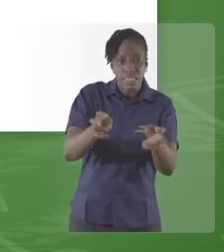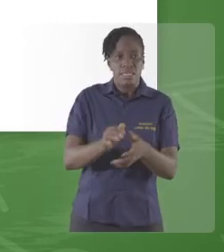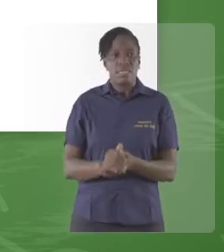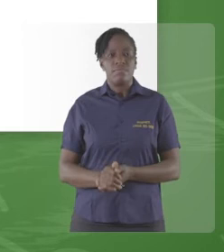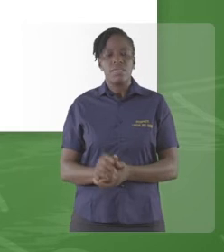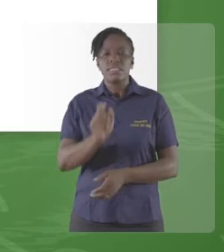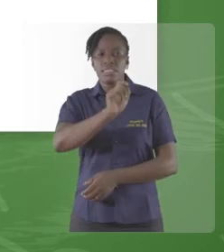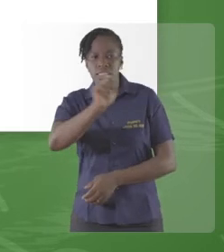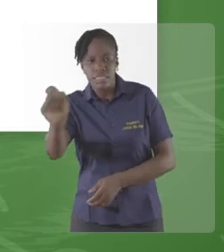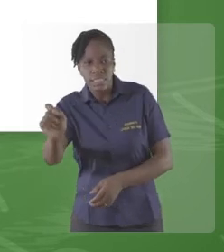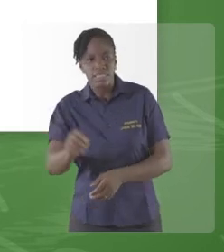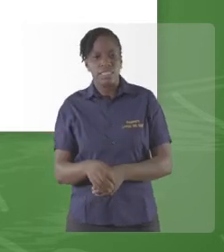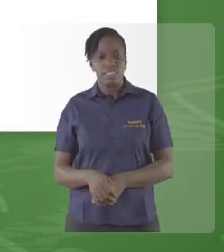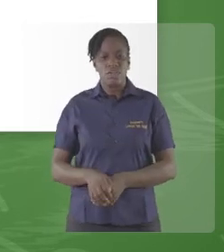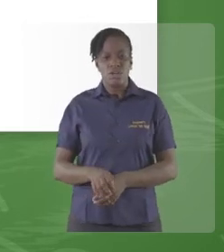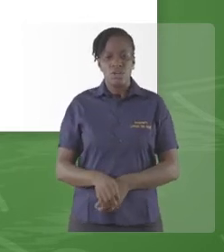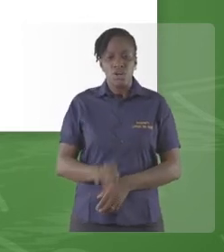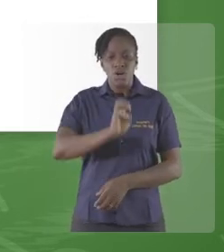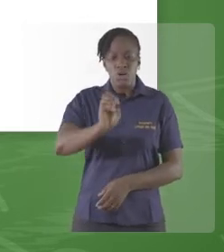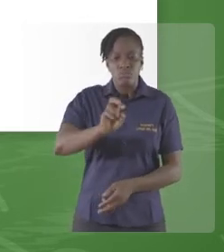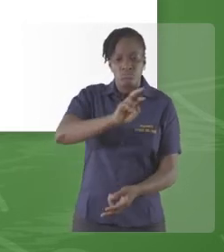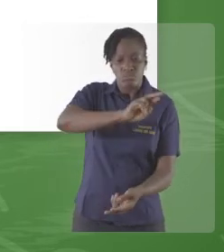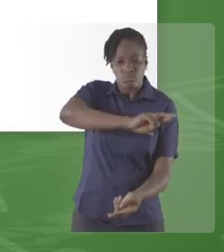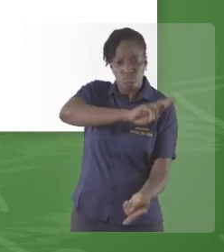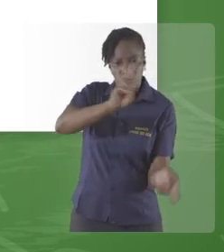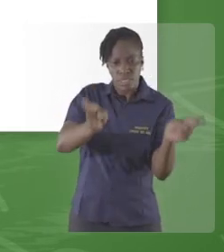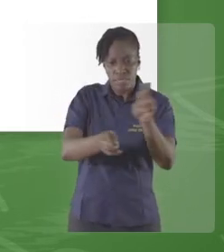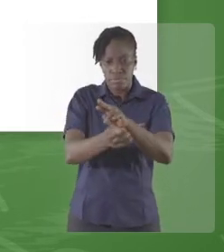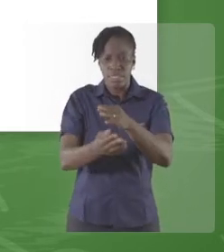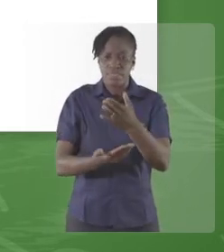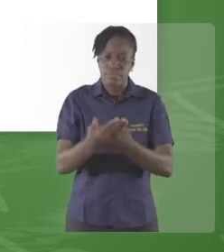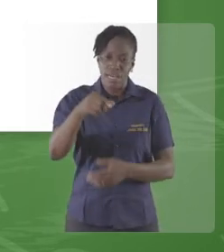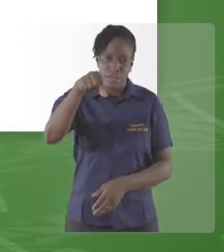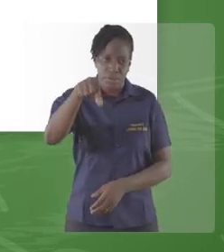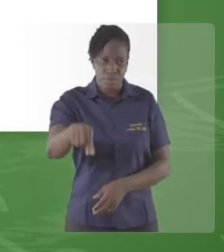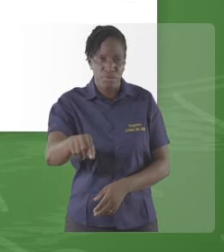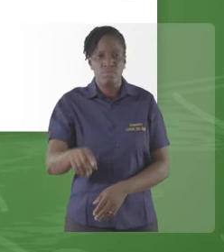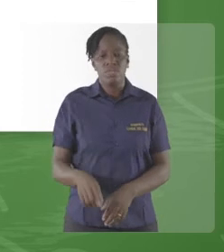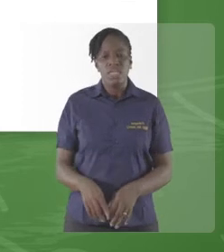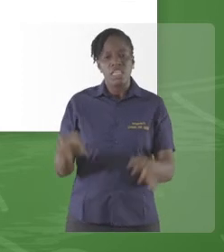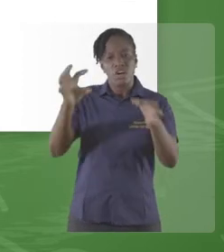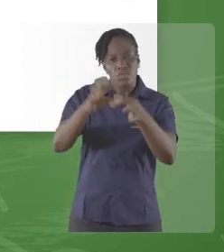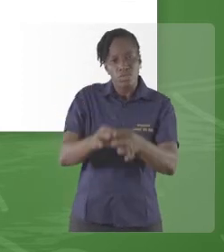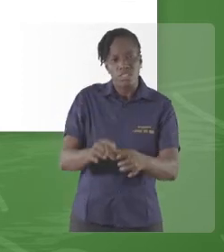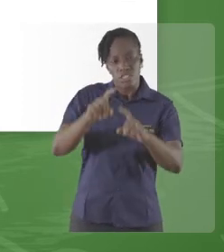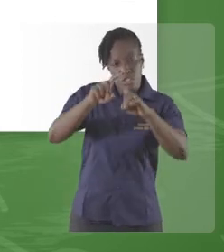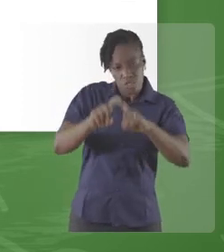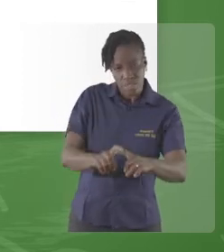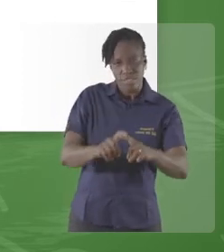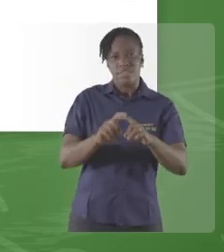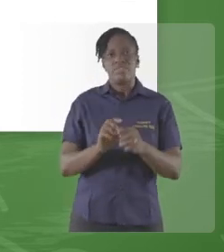guillemets et des tirets, qui sont remplacés tout simplement par une conjonction